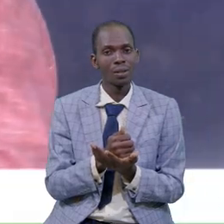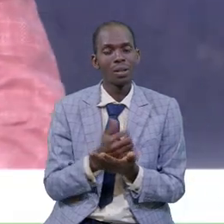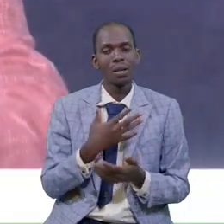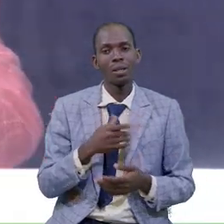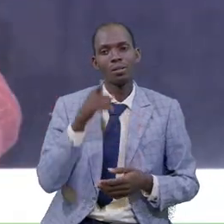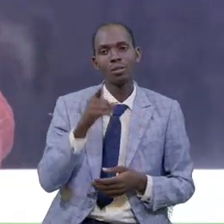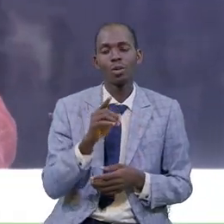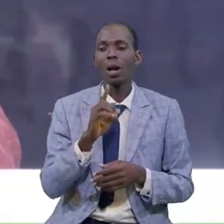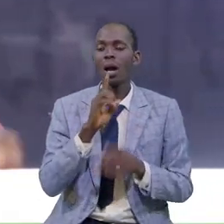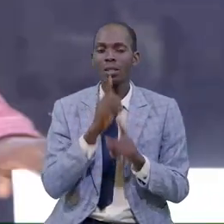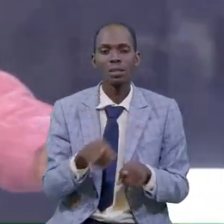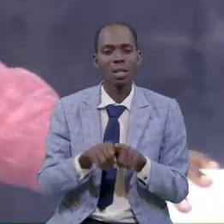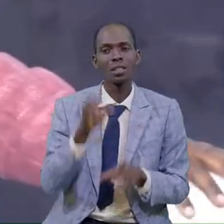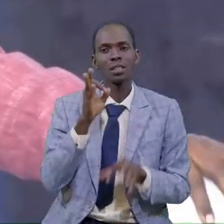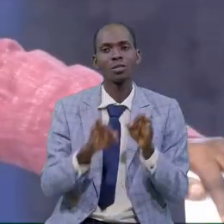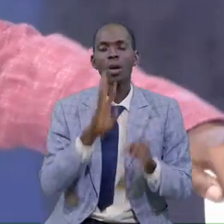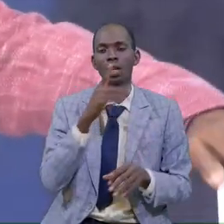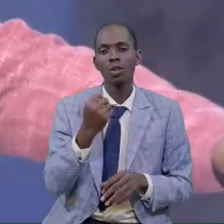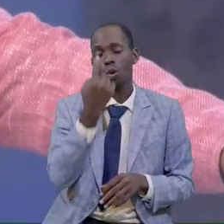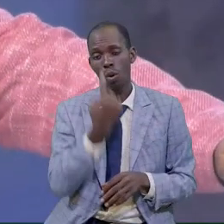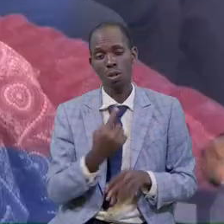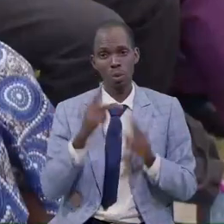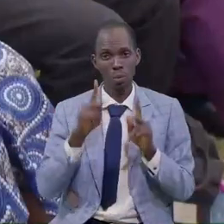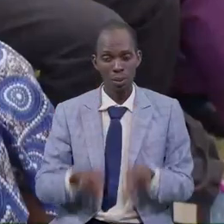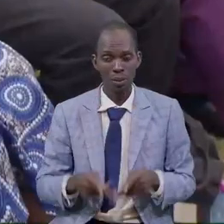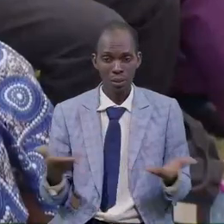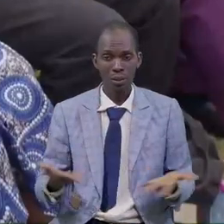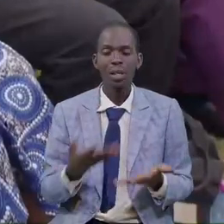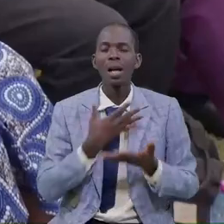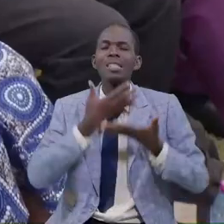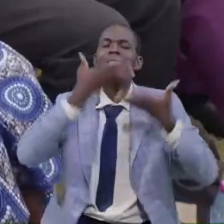c'est comme si tu étais le seul. Donne-moi cet Amen et que je t'entende.